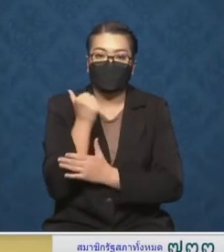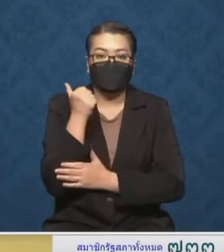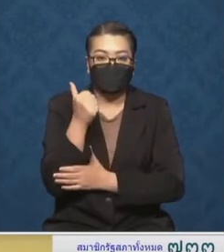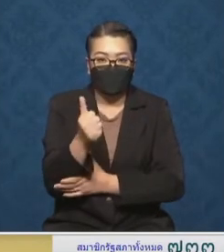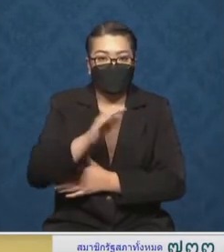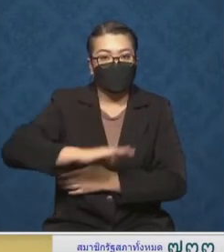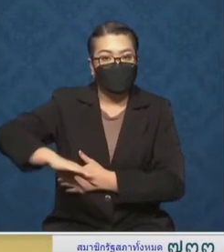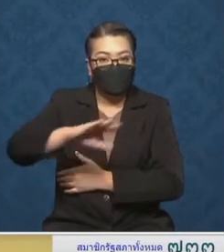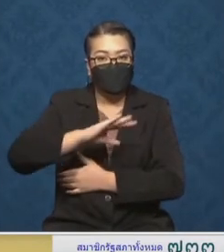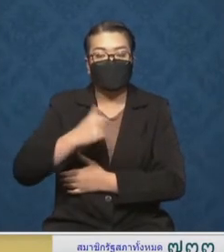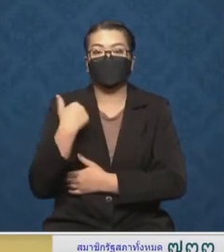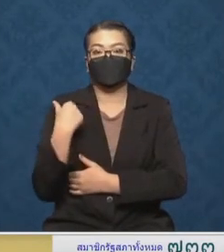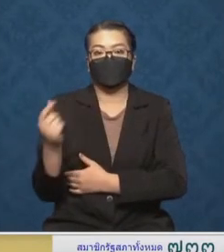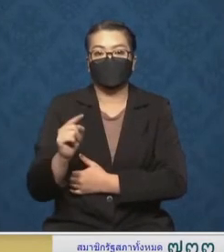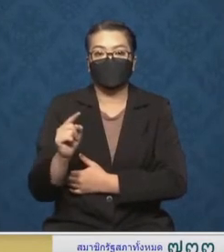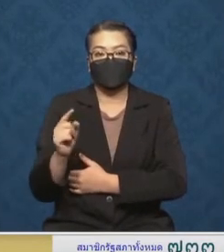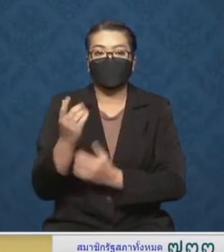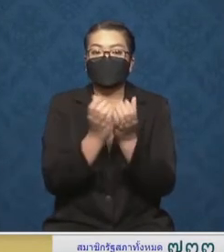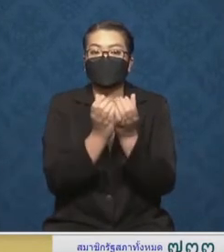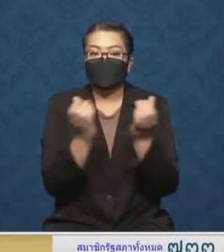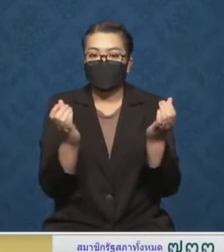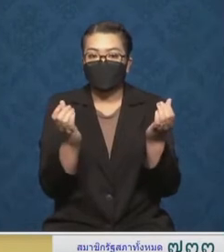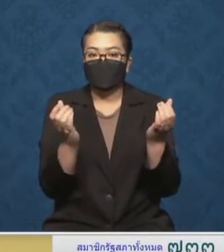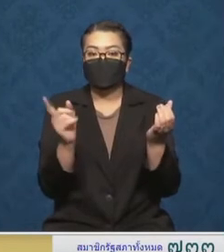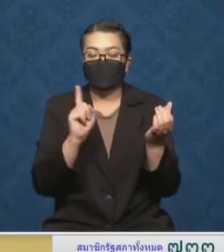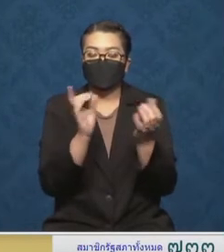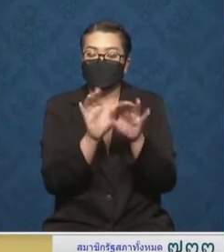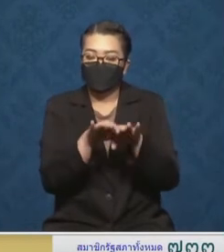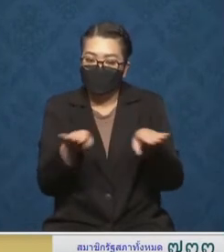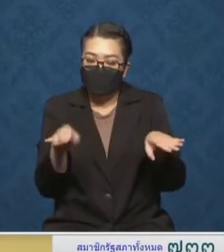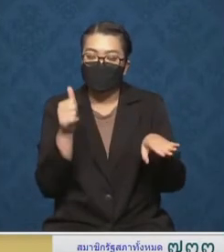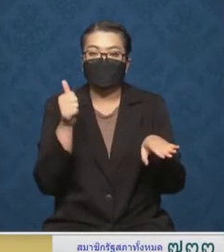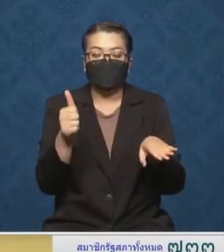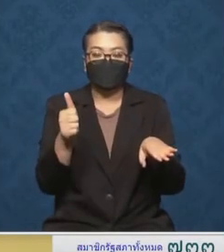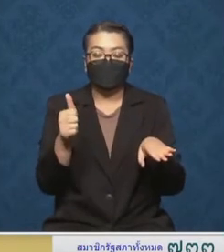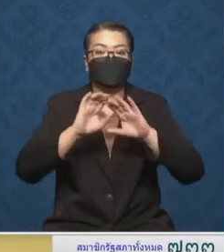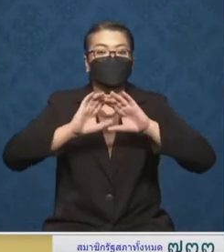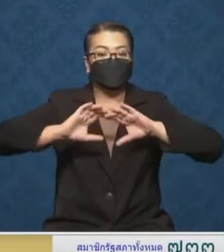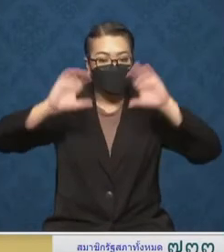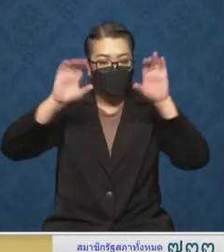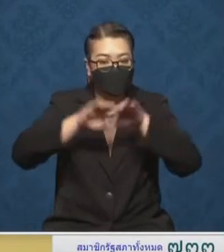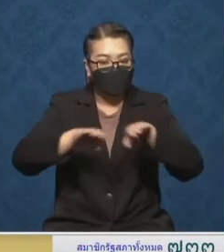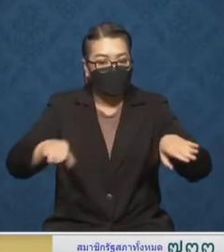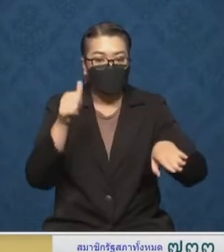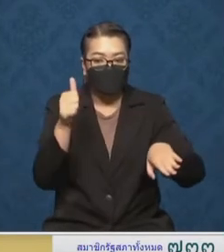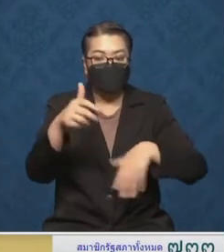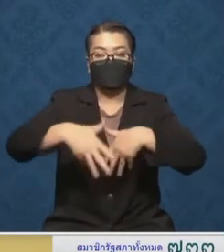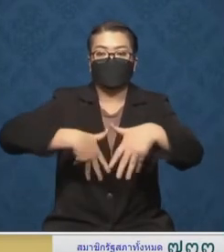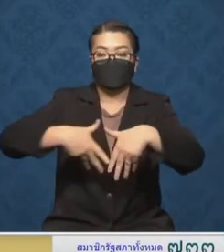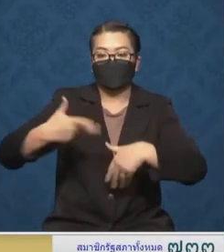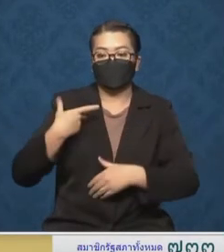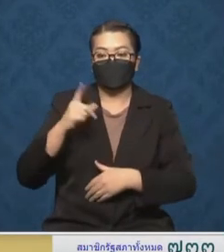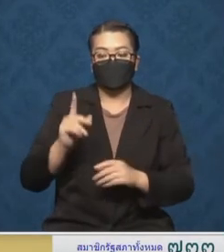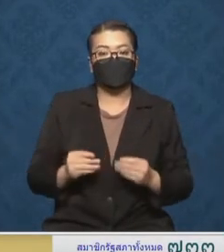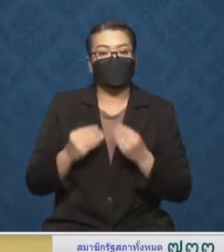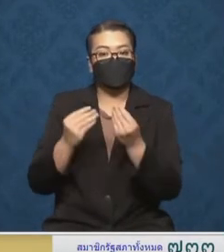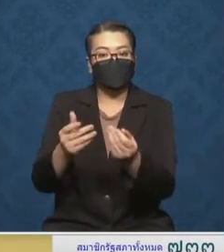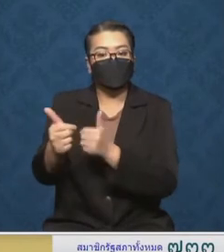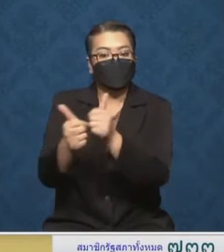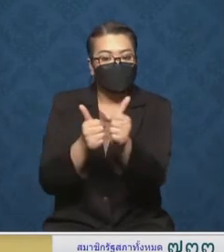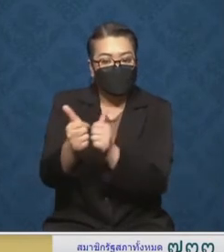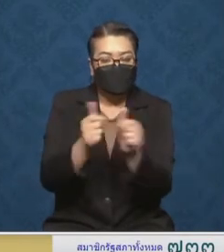มีรัฐบาลที่มีเสถียรภาพสูงมากพี่น้องประชาชนก็ได้รับผลประโยชน์จากการแข่งขัน